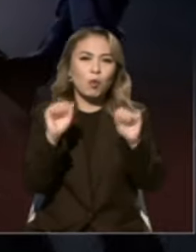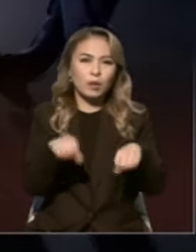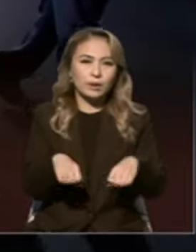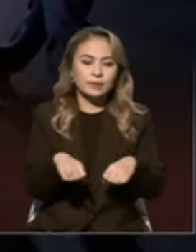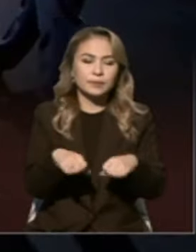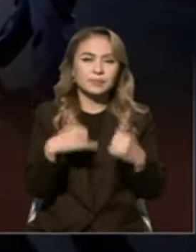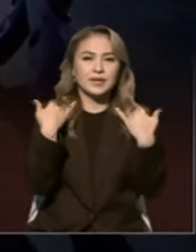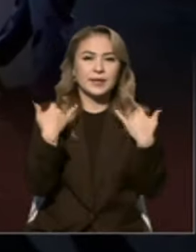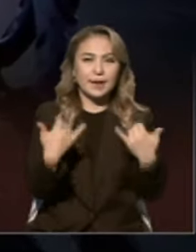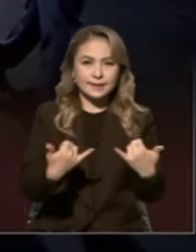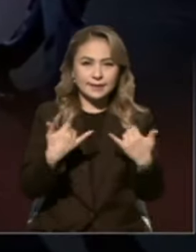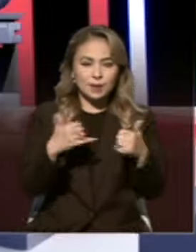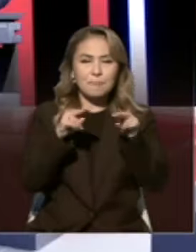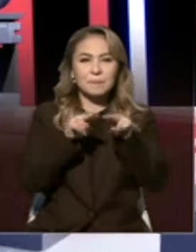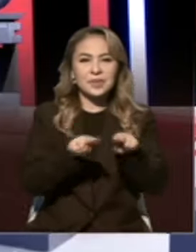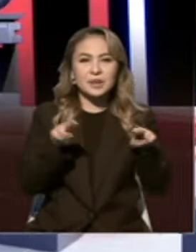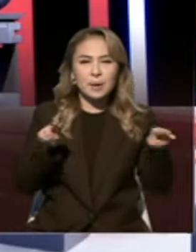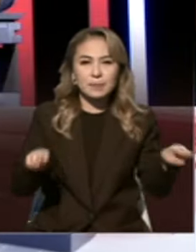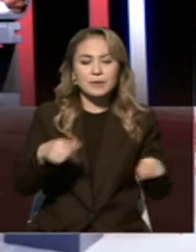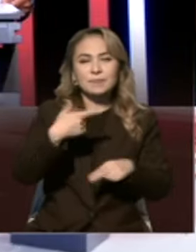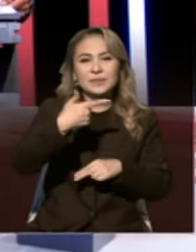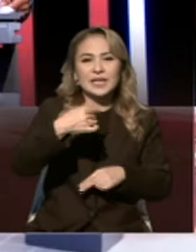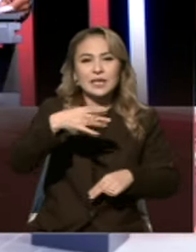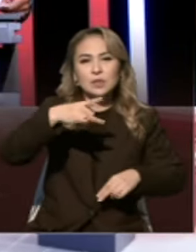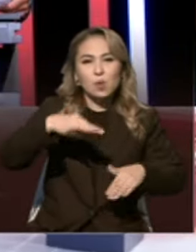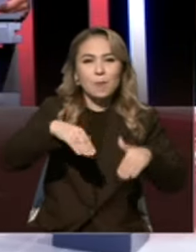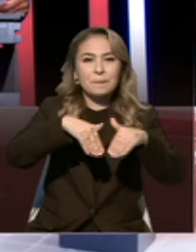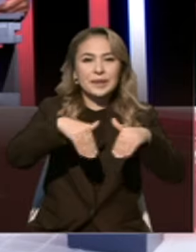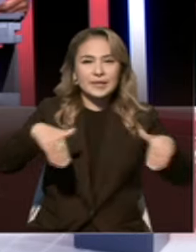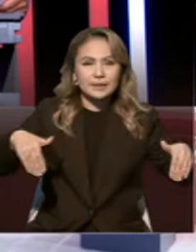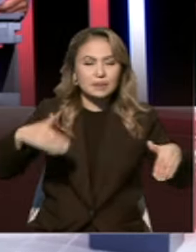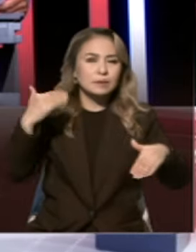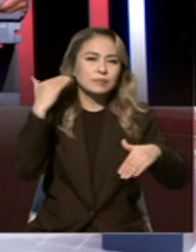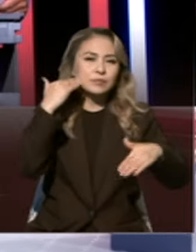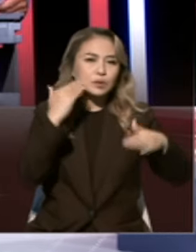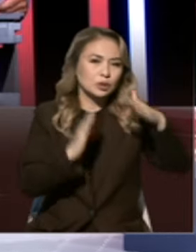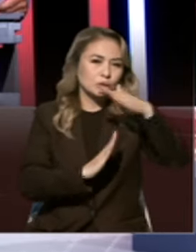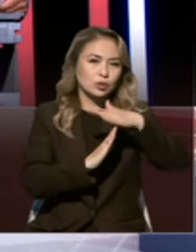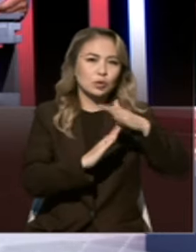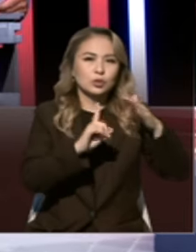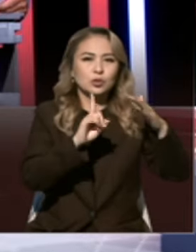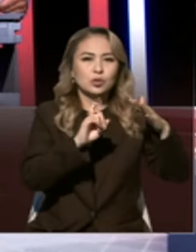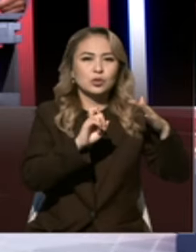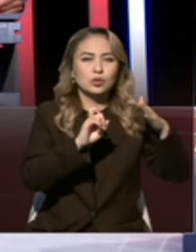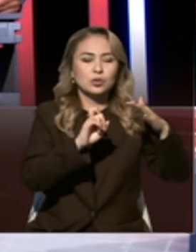Қазір Петропавл гидробекетіндегі судың деңгейі